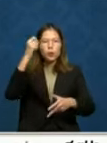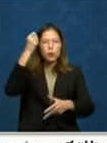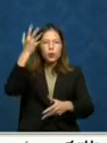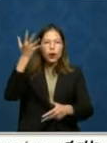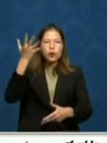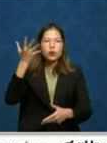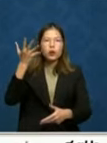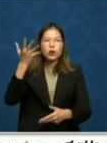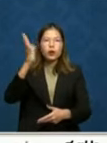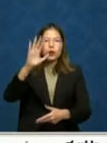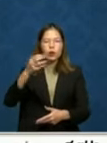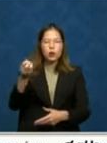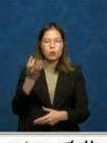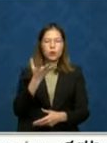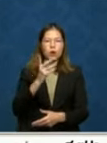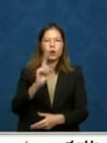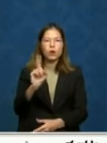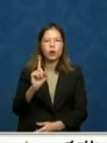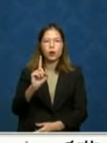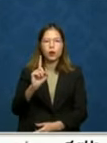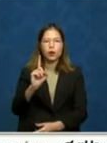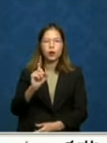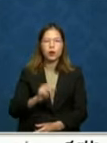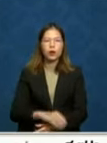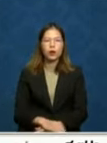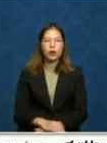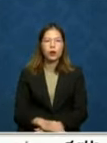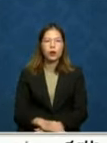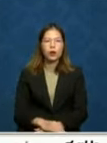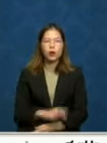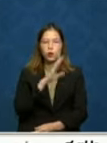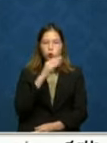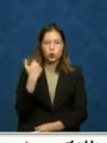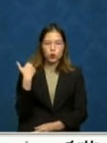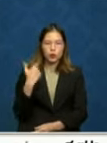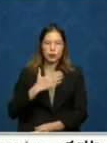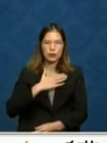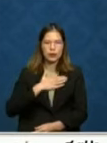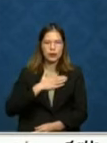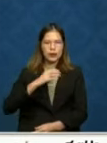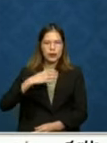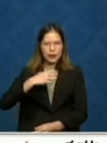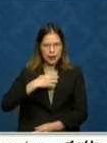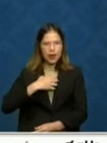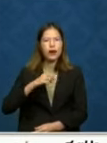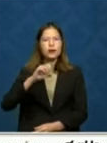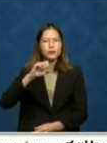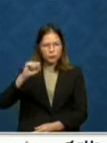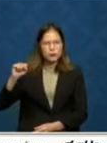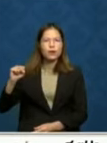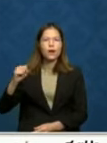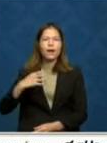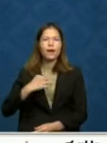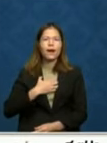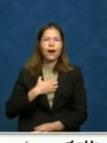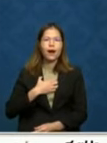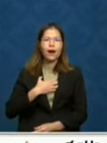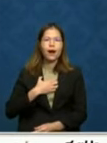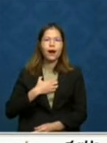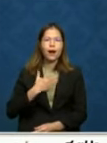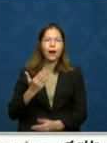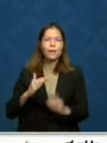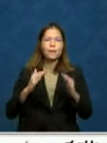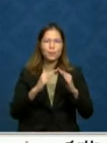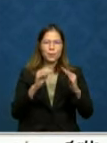นี้เขาบอกว่าอย่างนี้ท่านประธานอยากเป็นส.ส.เด้บ้านผมเป็นส.ส.